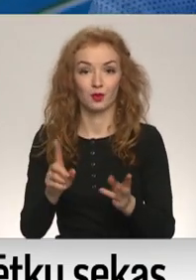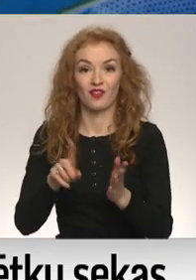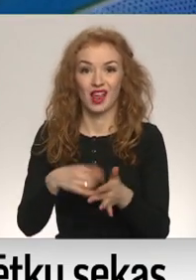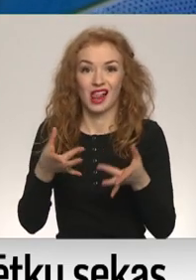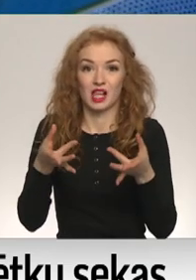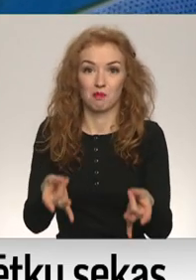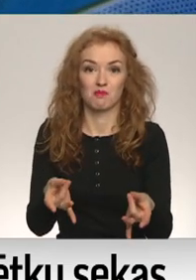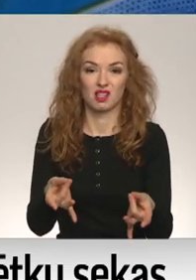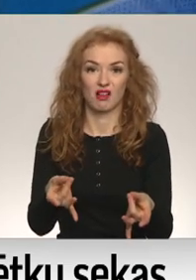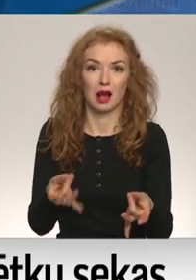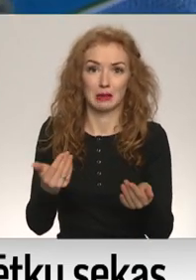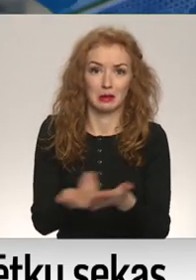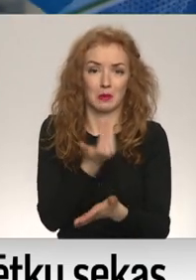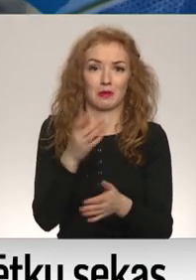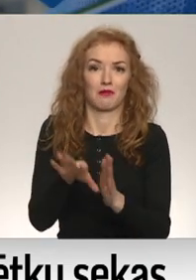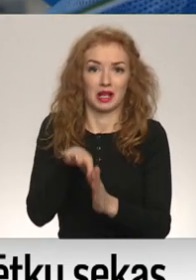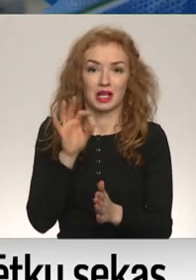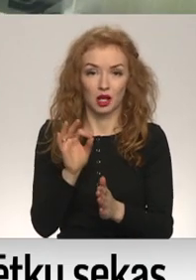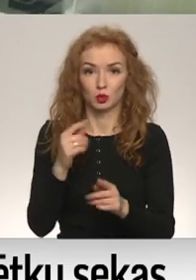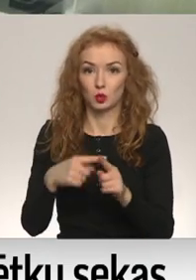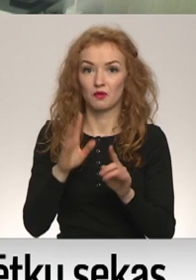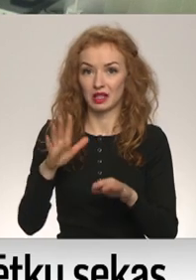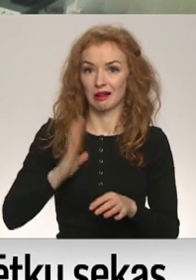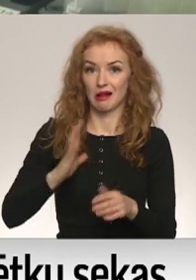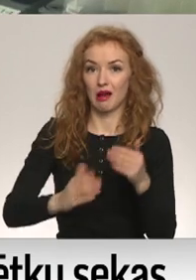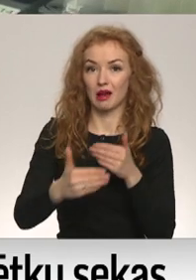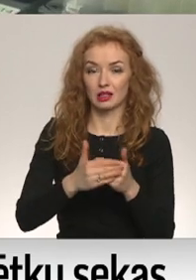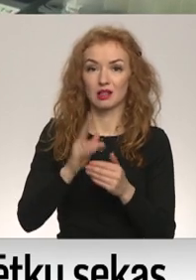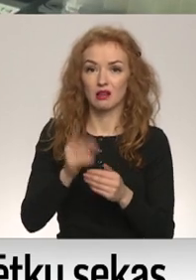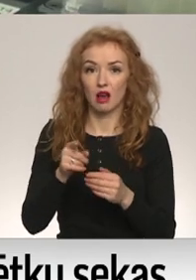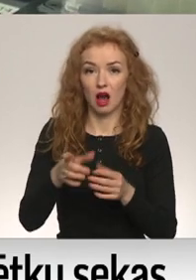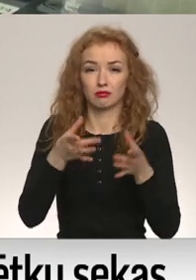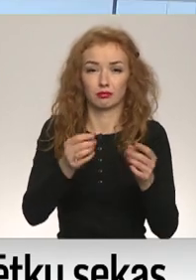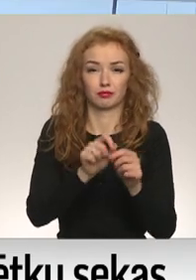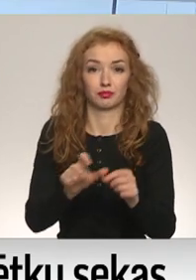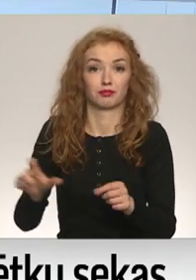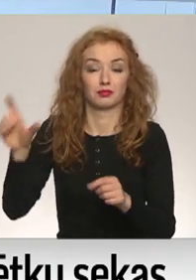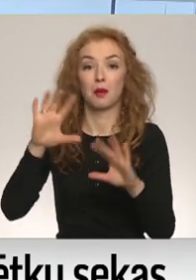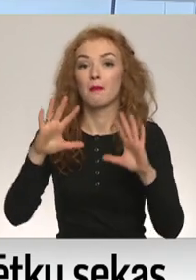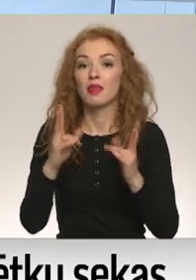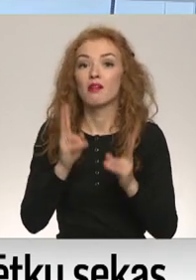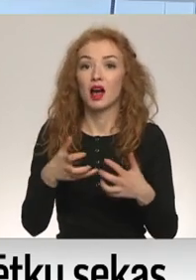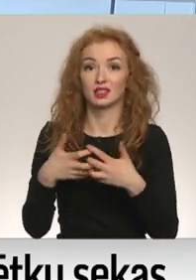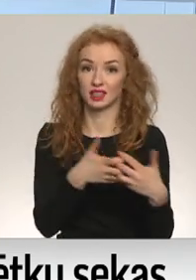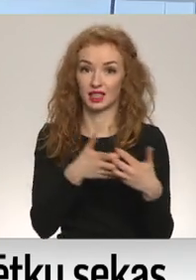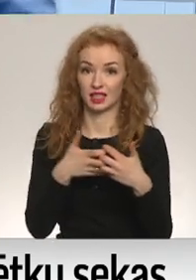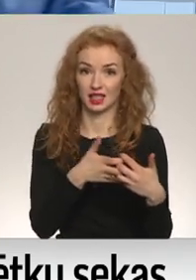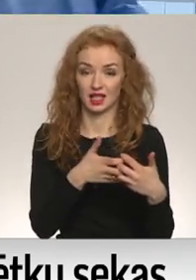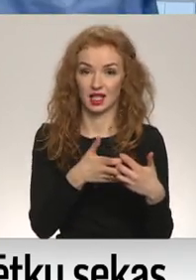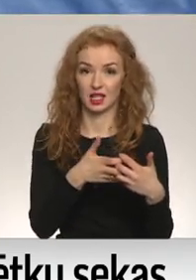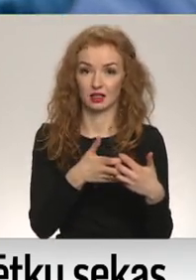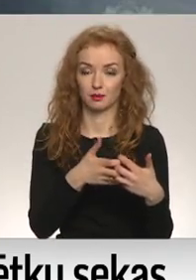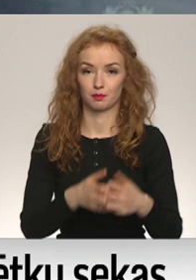paveids kļuvis par dominējošo un var sagaidīt, ka infekcija vēlies plašumā. Bet kā ar to cīnīties?